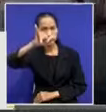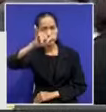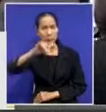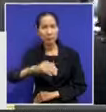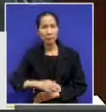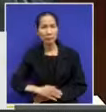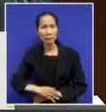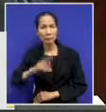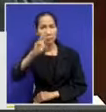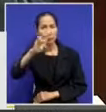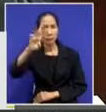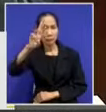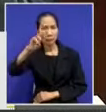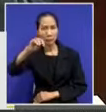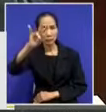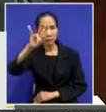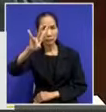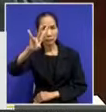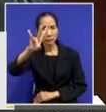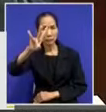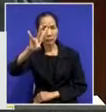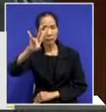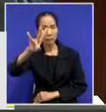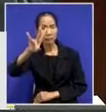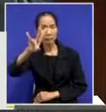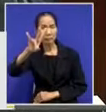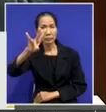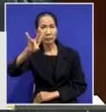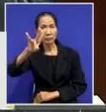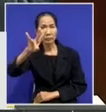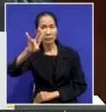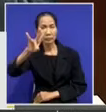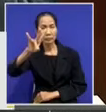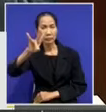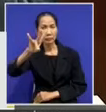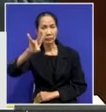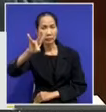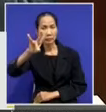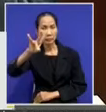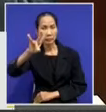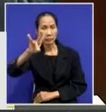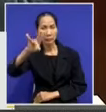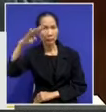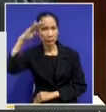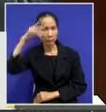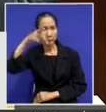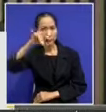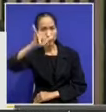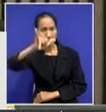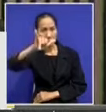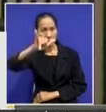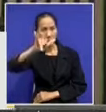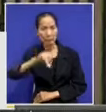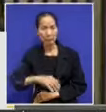ครับ 667นายสุรสิทธิ์ตีทอง พลเอกประยุทธ์จันทร์โอช